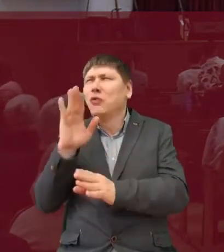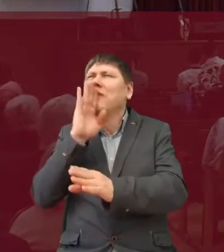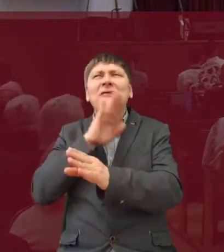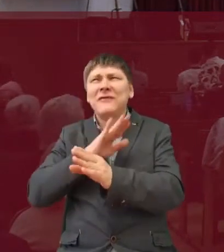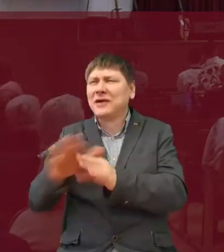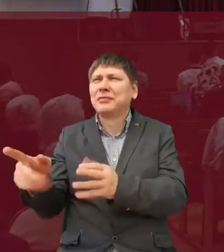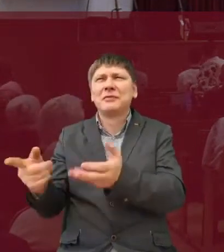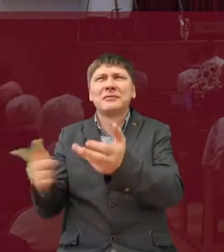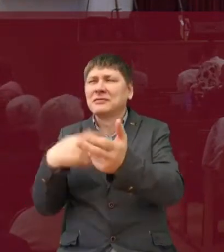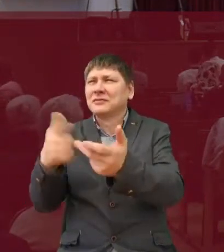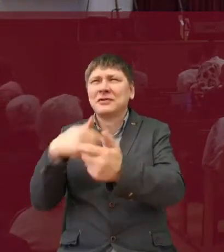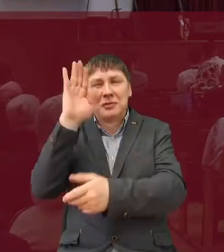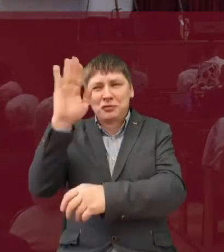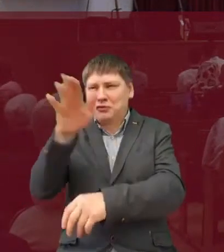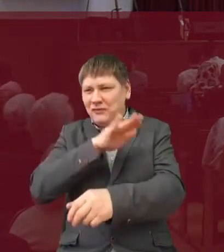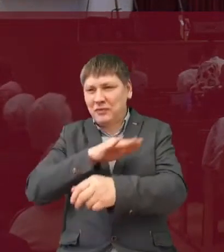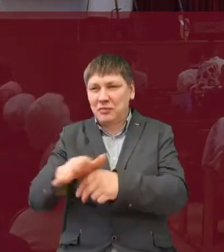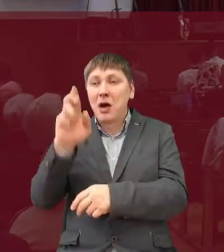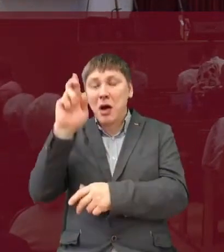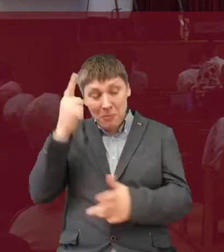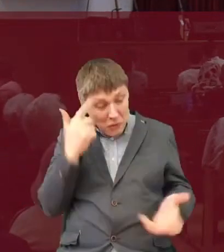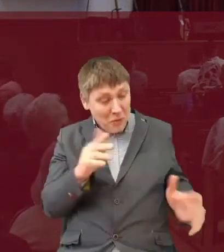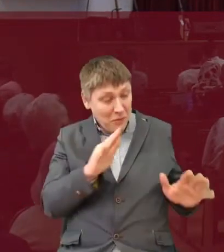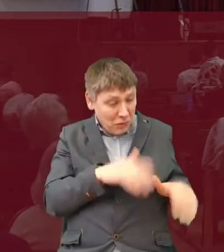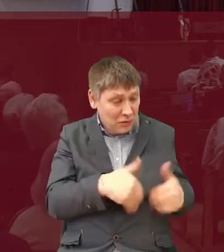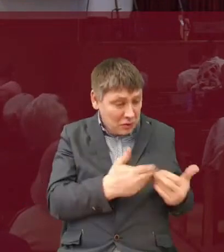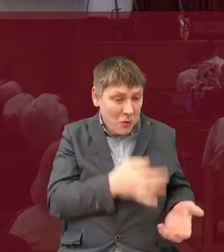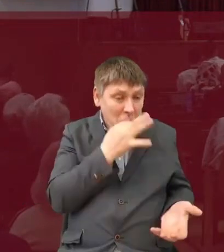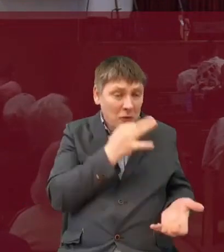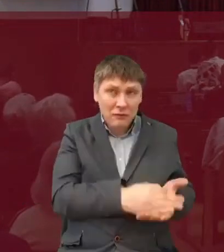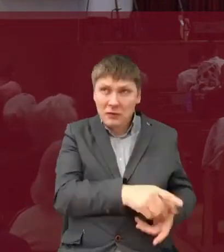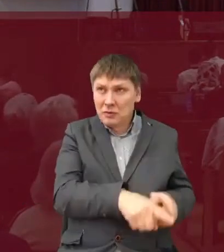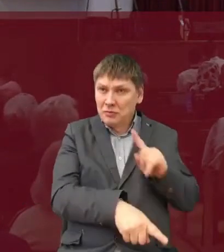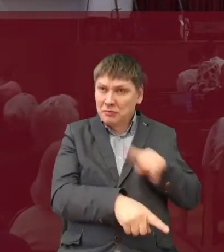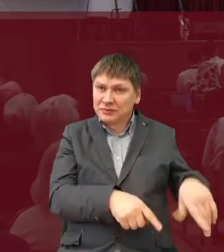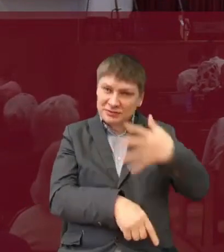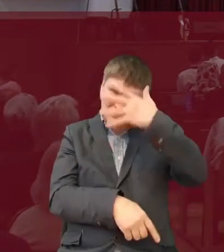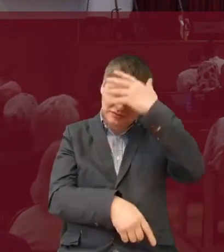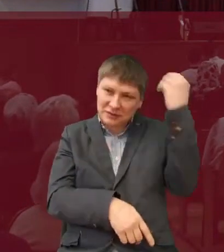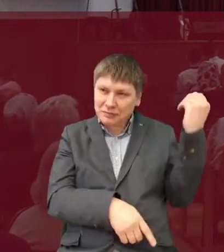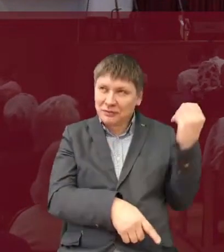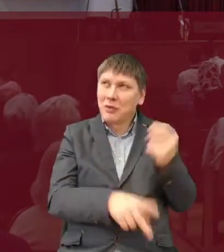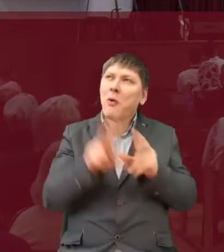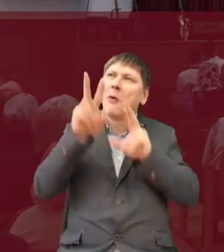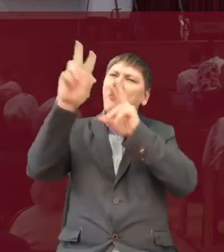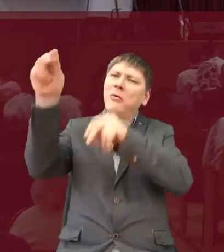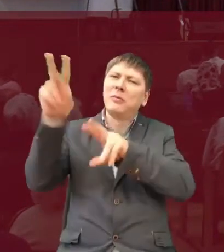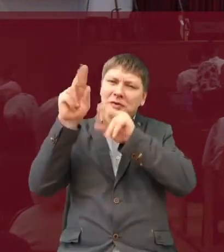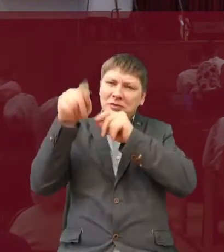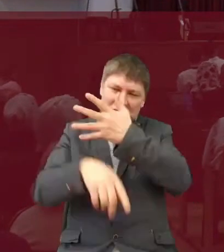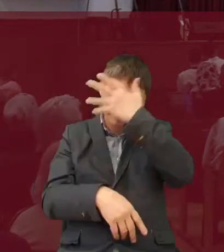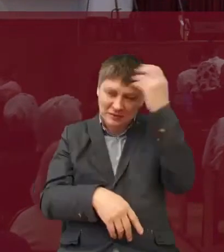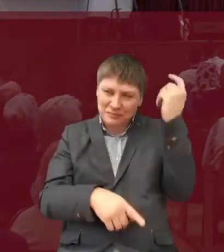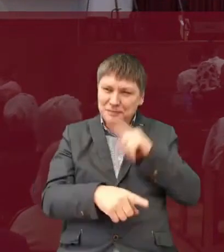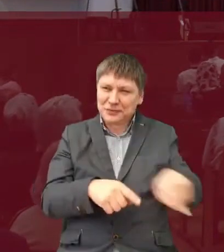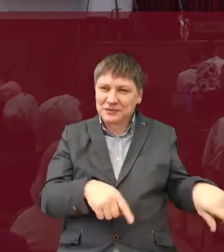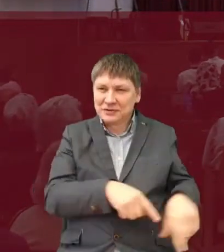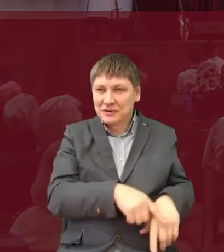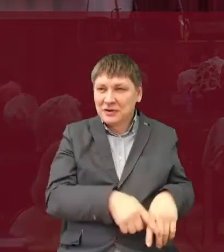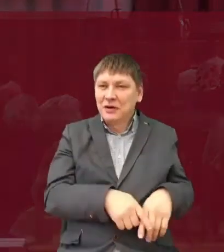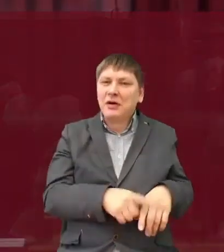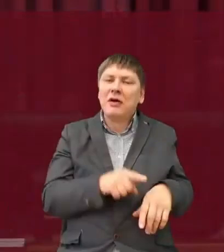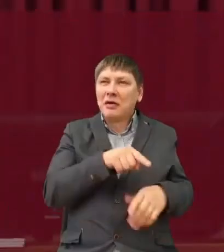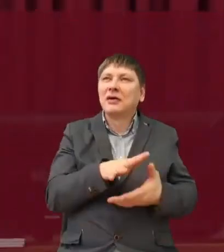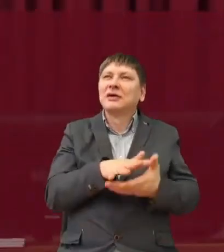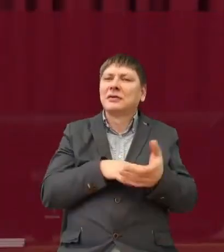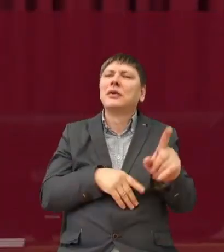то и той той сделаю Но когда Бог благословляет так легко забыть наши обеты наши обещания и дальше мы